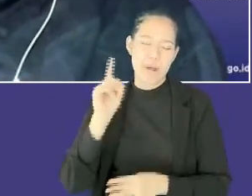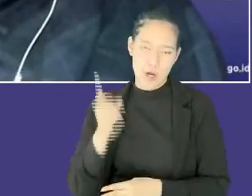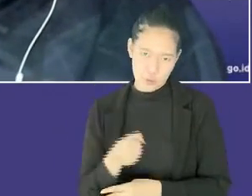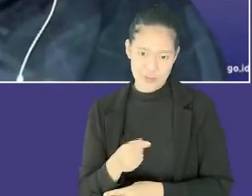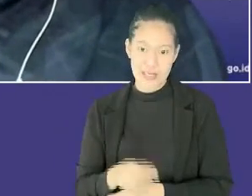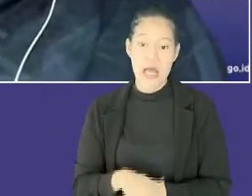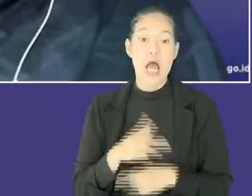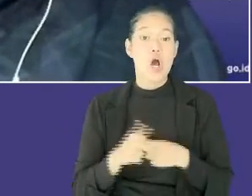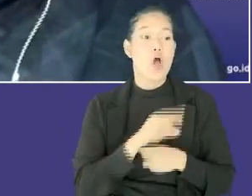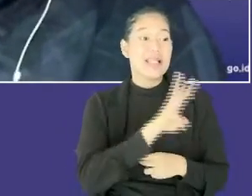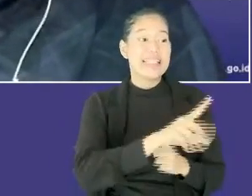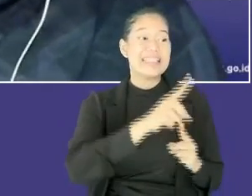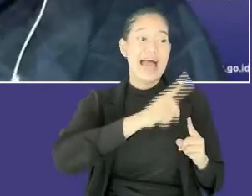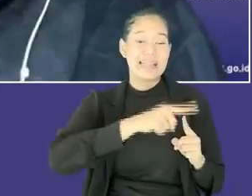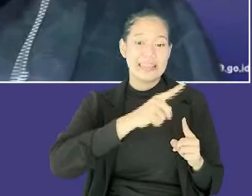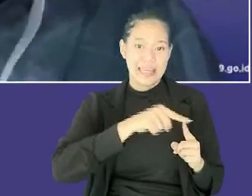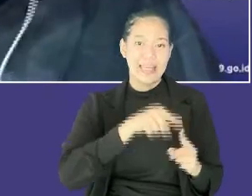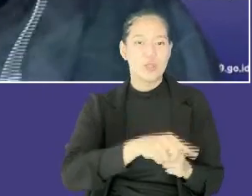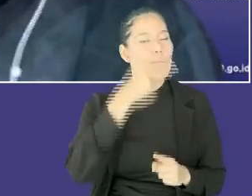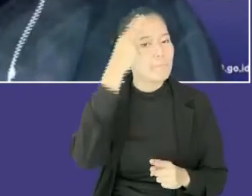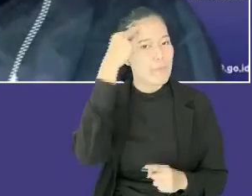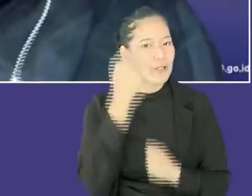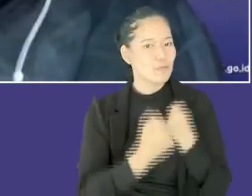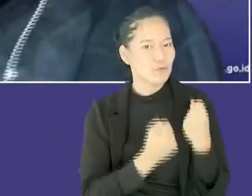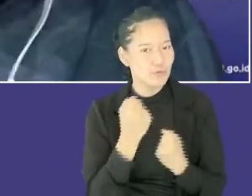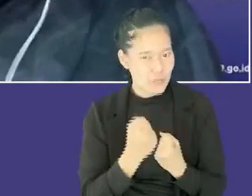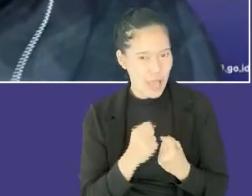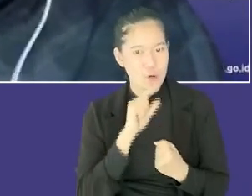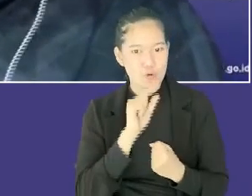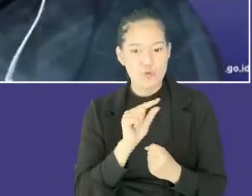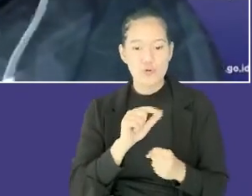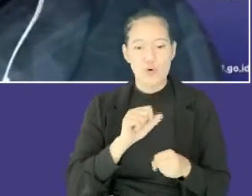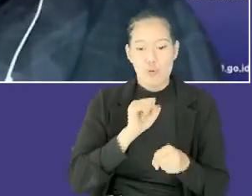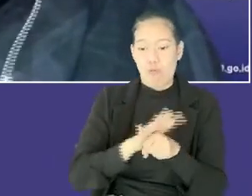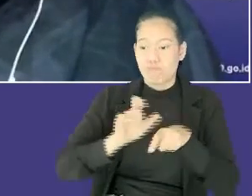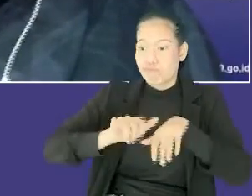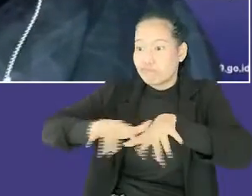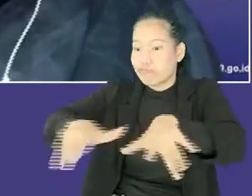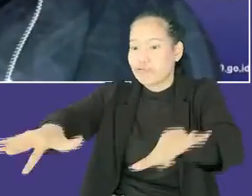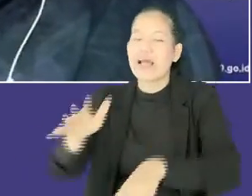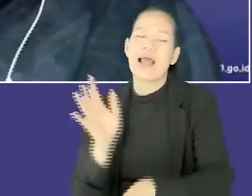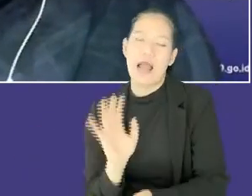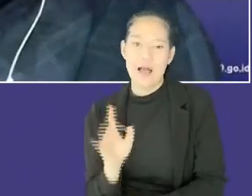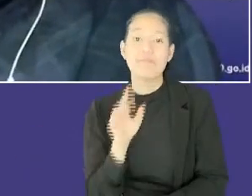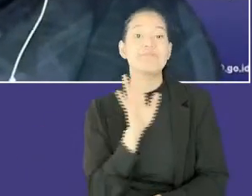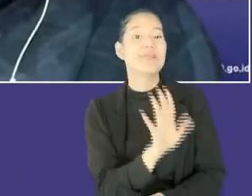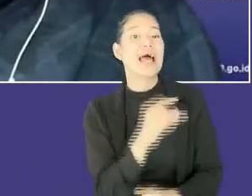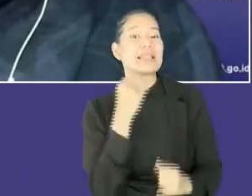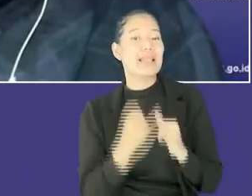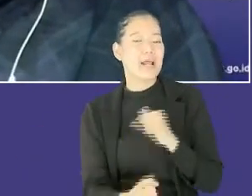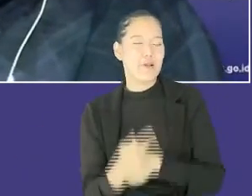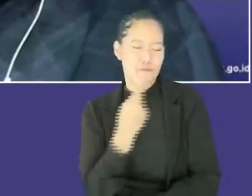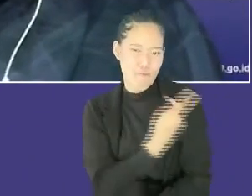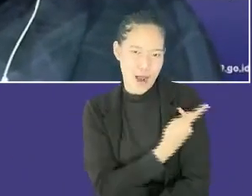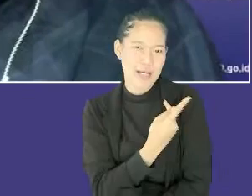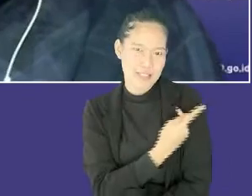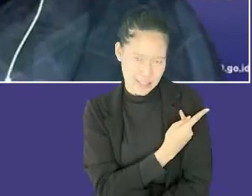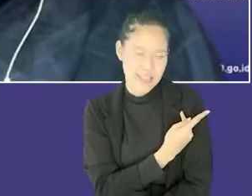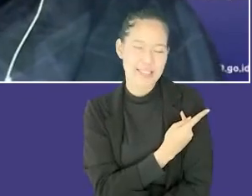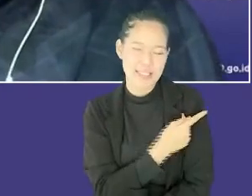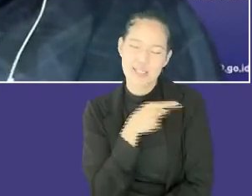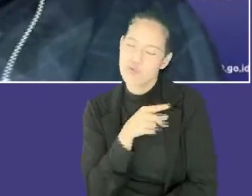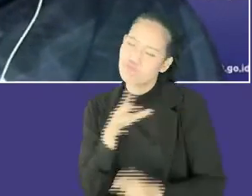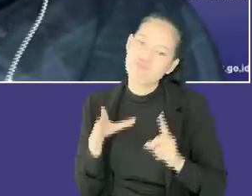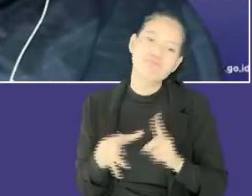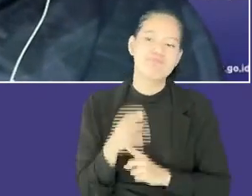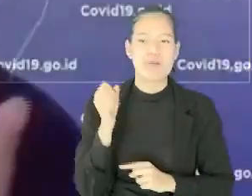bahwa 3t ini adalah usaha kita nih biar kita supaya jangan menyebar kemana-mana nih penyakitnya dan yang terakhir vaksinasi juga ikhtiar kita